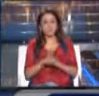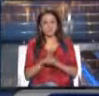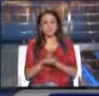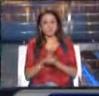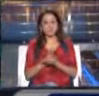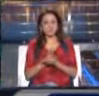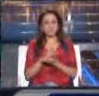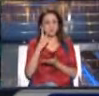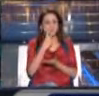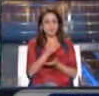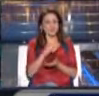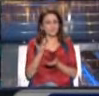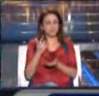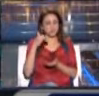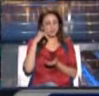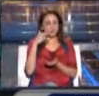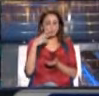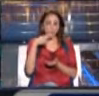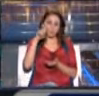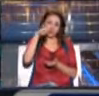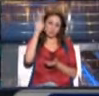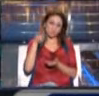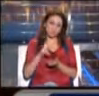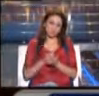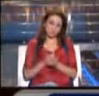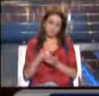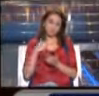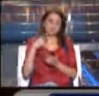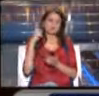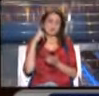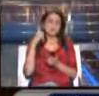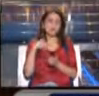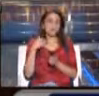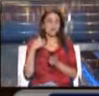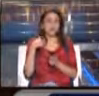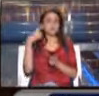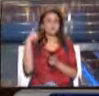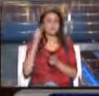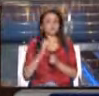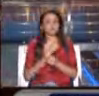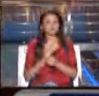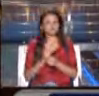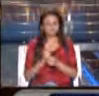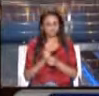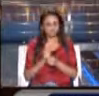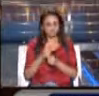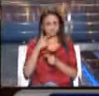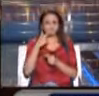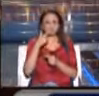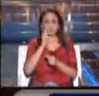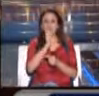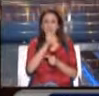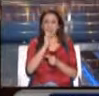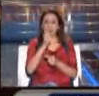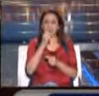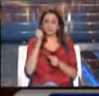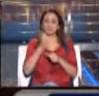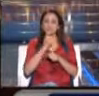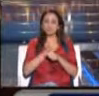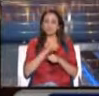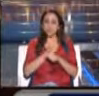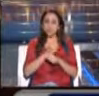الحق وطبعا انا سامع كلام حضراتكم طبعا ومتابع مفيش شك الاعلام ليه دور كبير جدا اللي